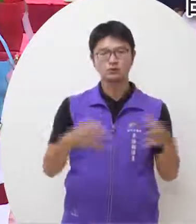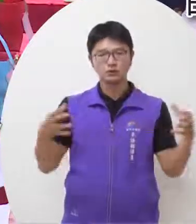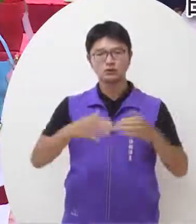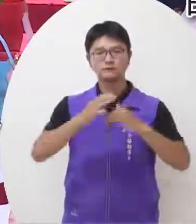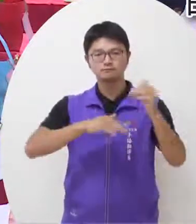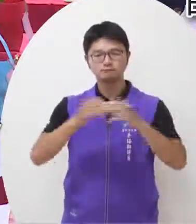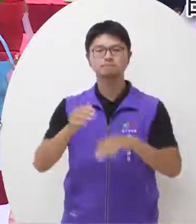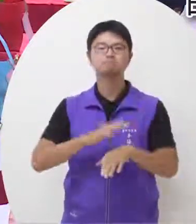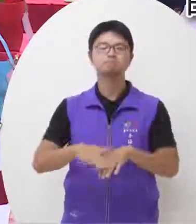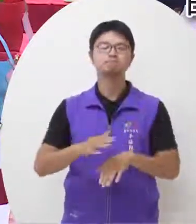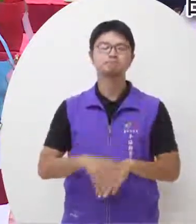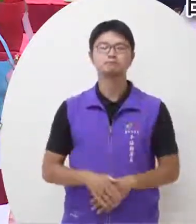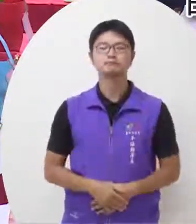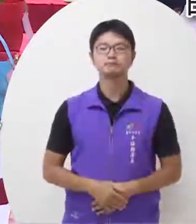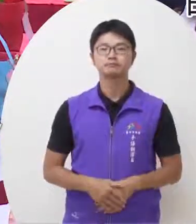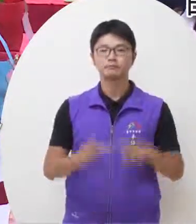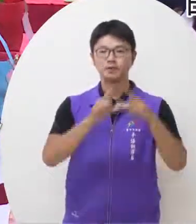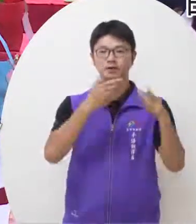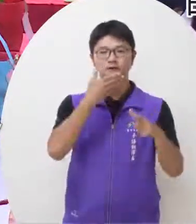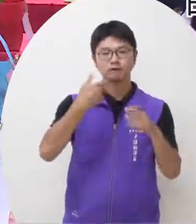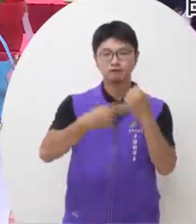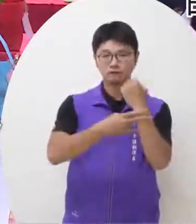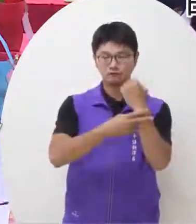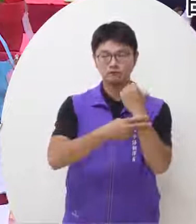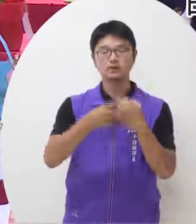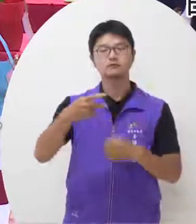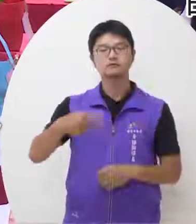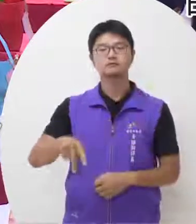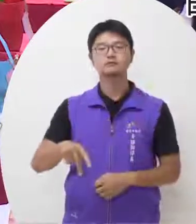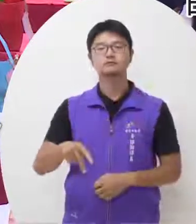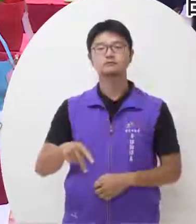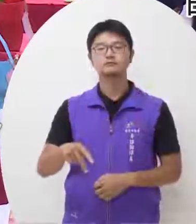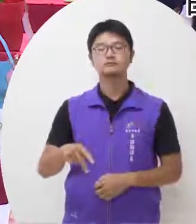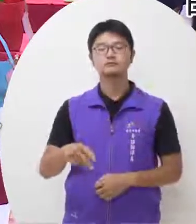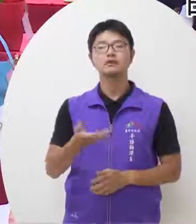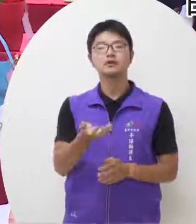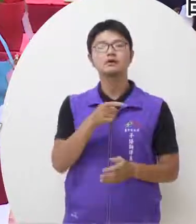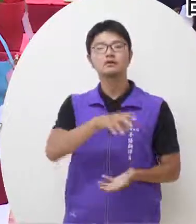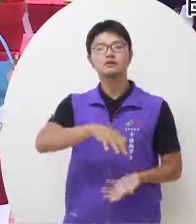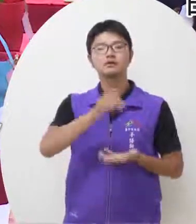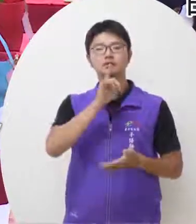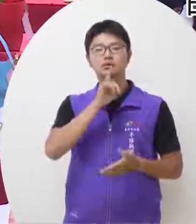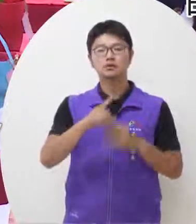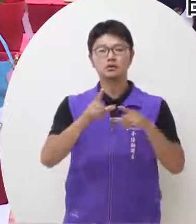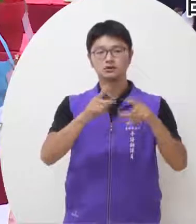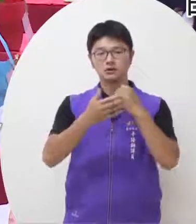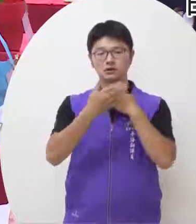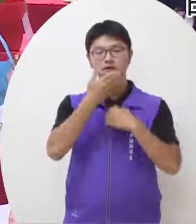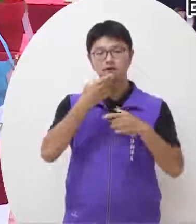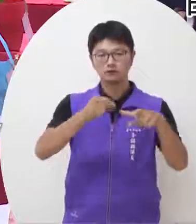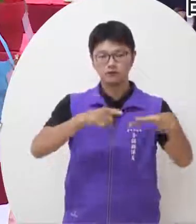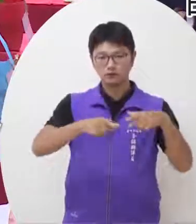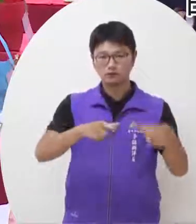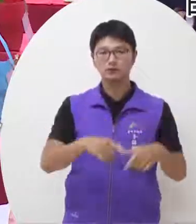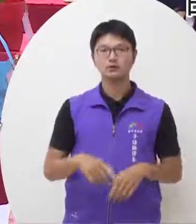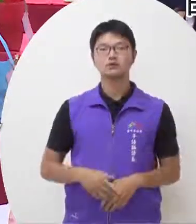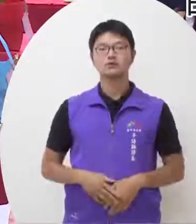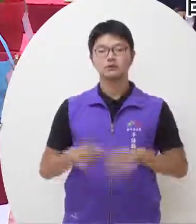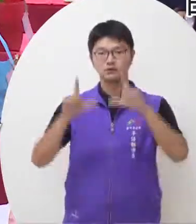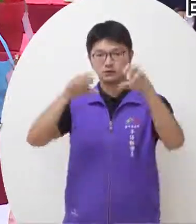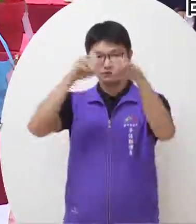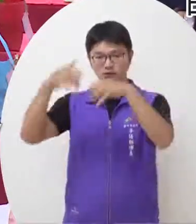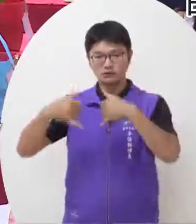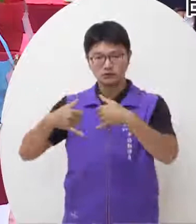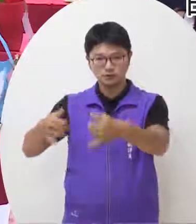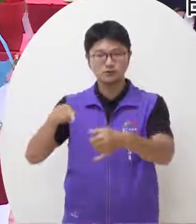在大福里还有我们提到的这个大福公园，还有我们东兴路的这个长叶品博部分呢，